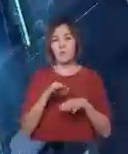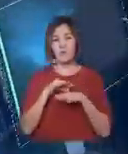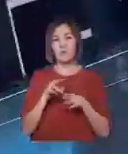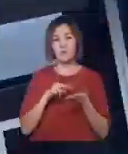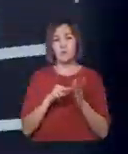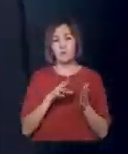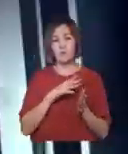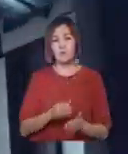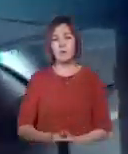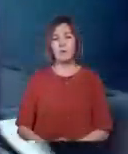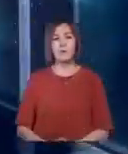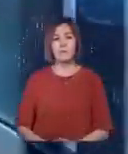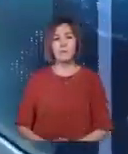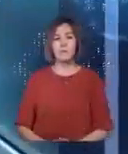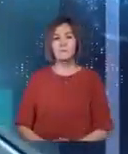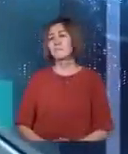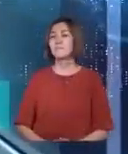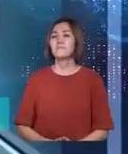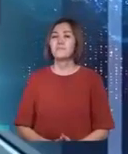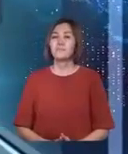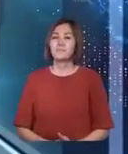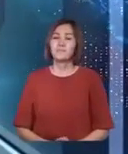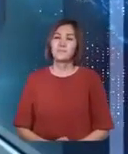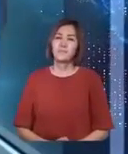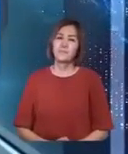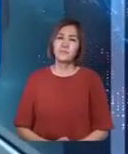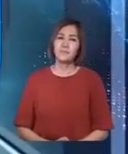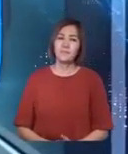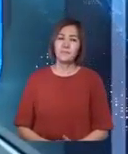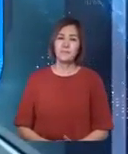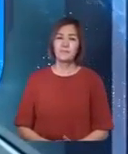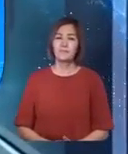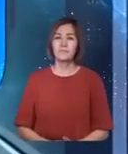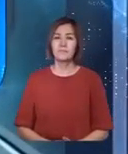Еркебұлан Жақыбай, Мәди Байбосынов, Жетісу телеарнасы.